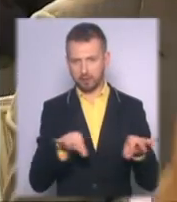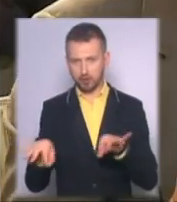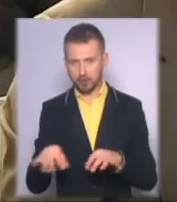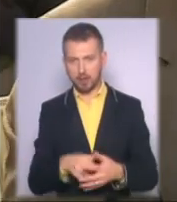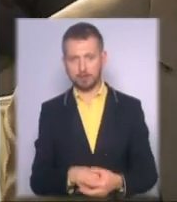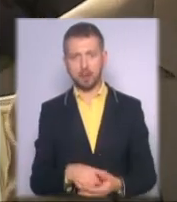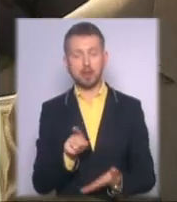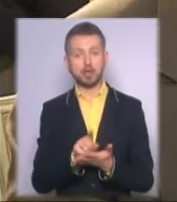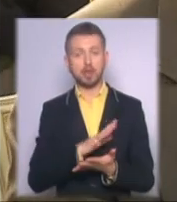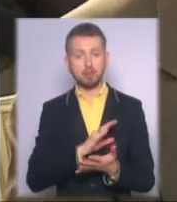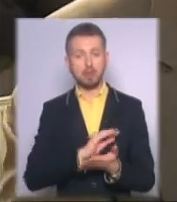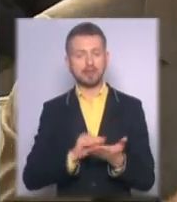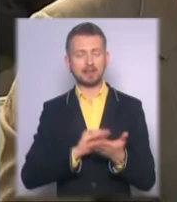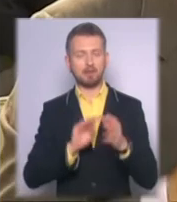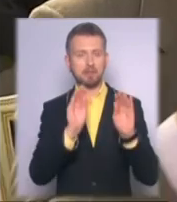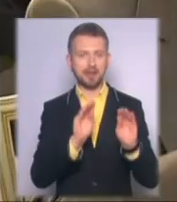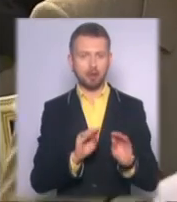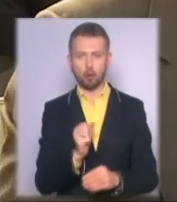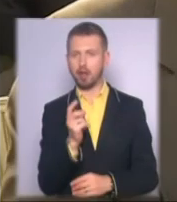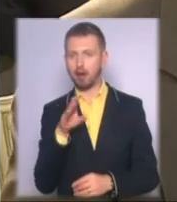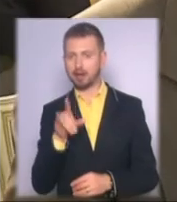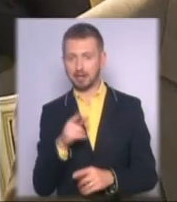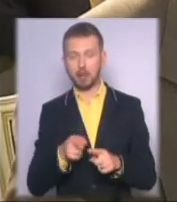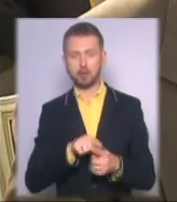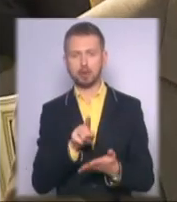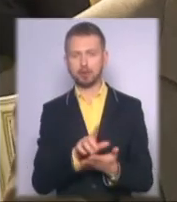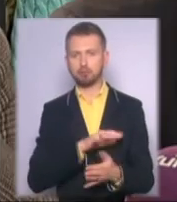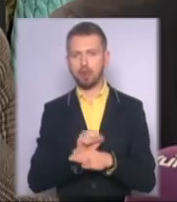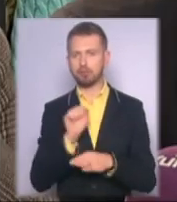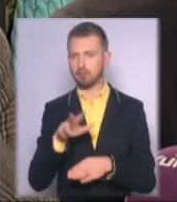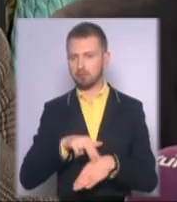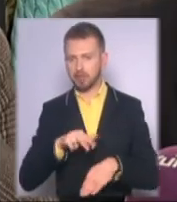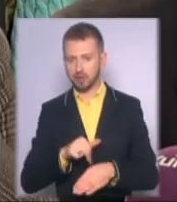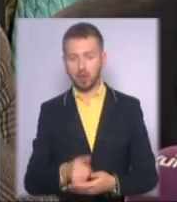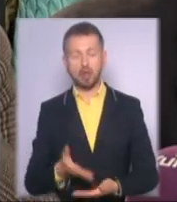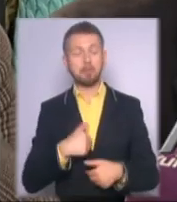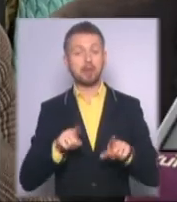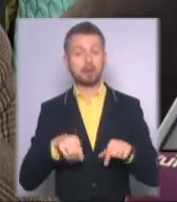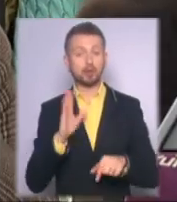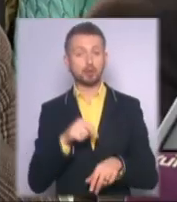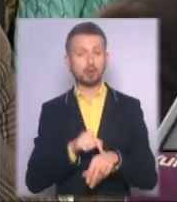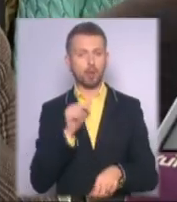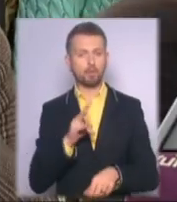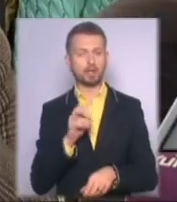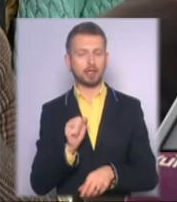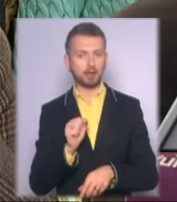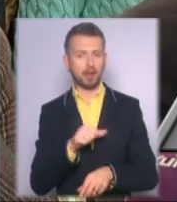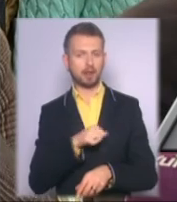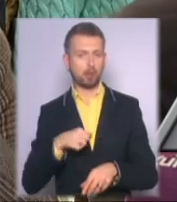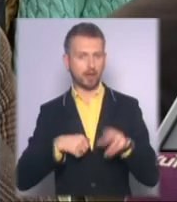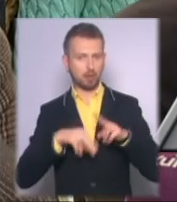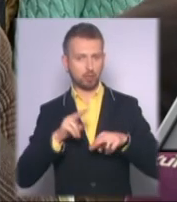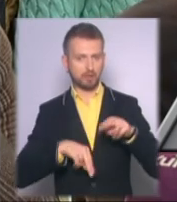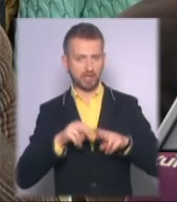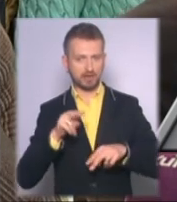Ми составлені протоколи і акти, які повинні бути відправлені в правоохоронні органи. Ми теж будемо реагувати на самовільне